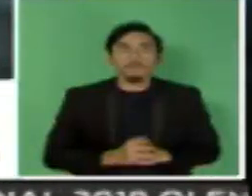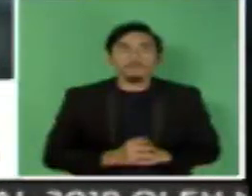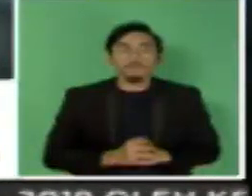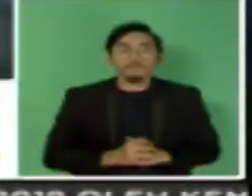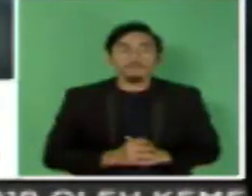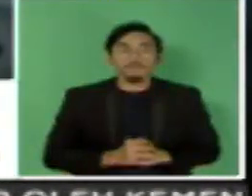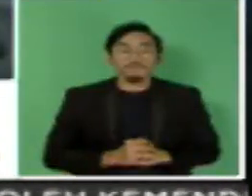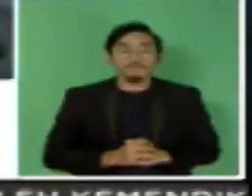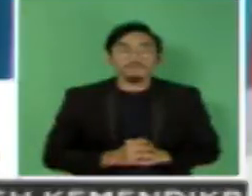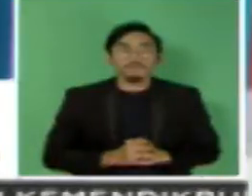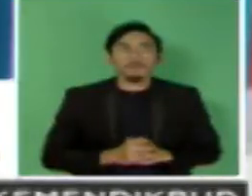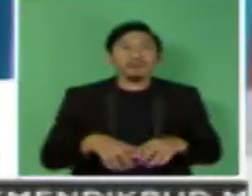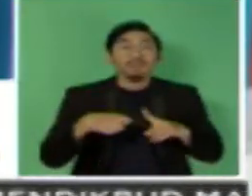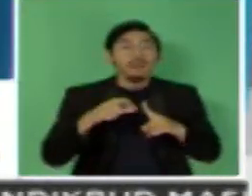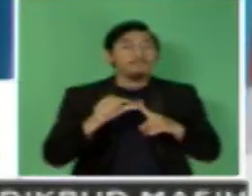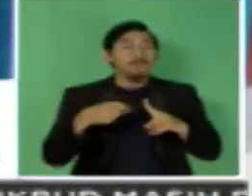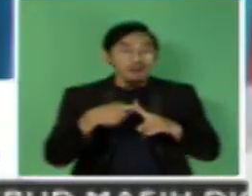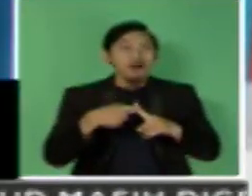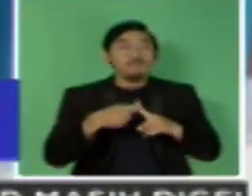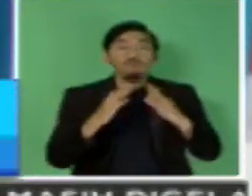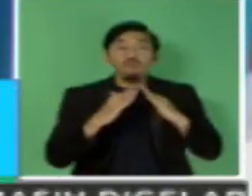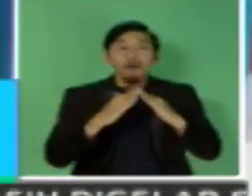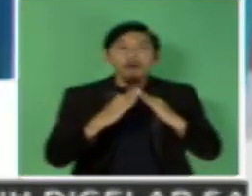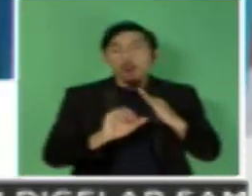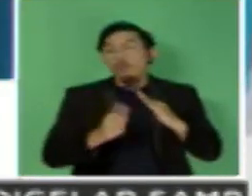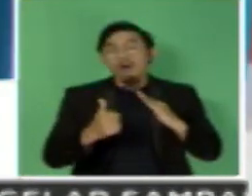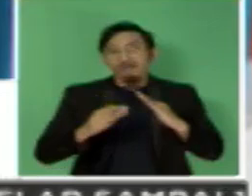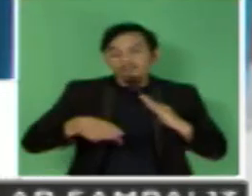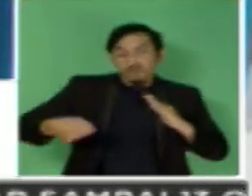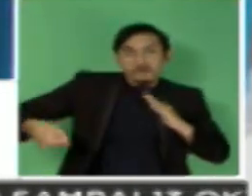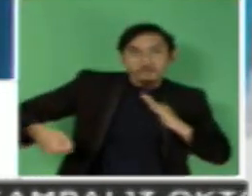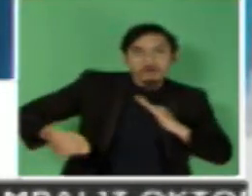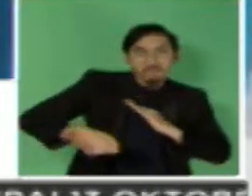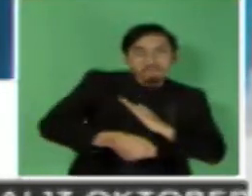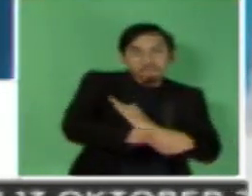Petugas KPK keluar sambil membawa sejumlah koper.